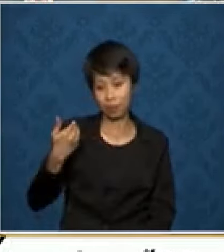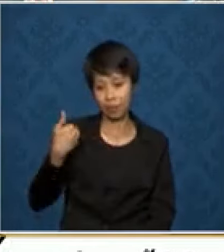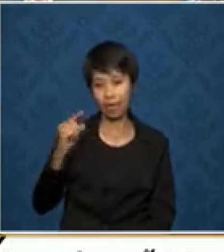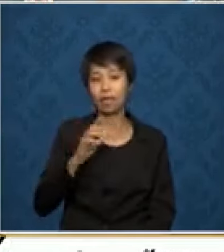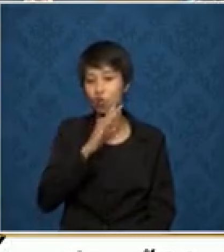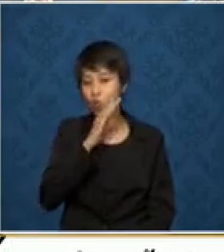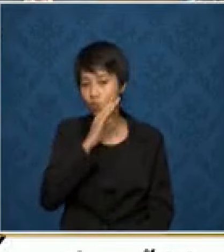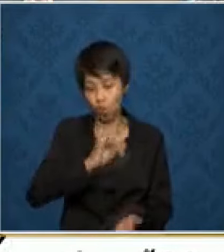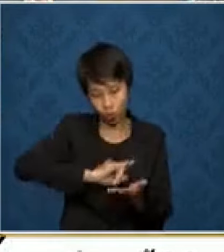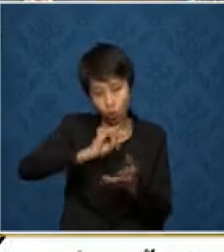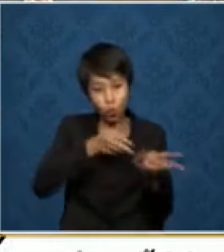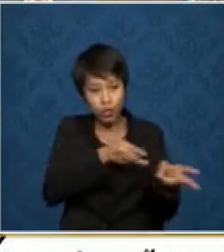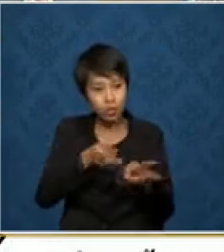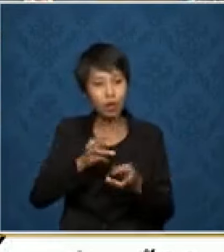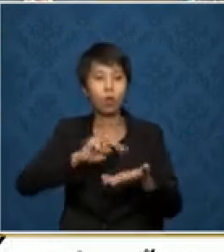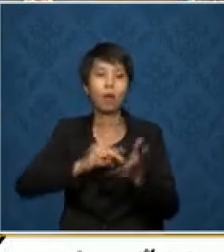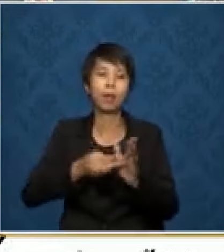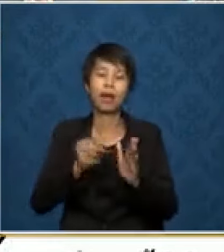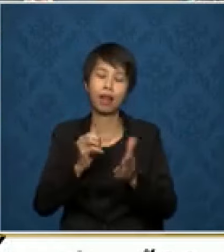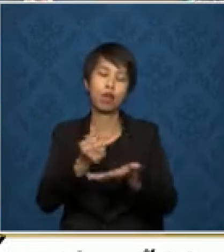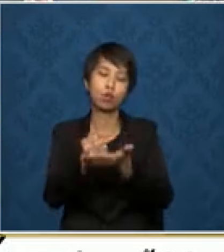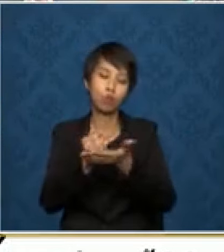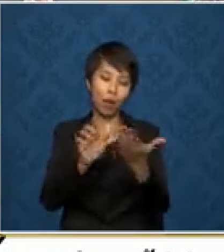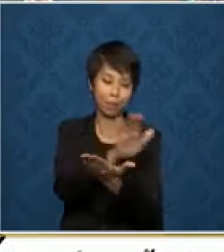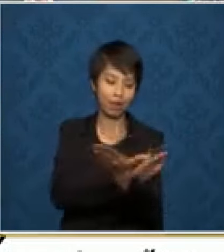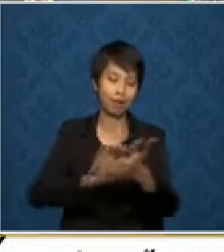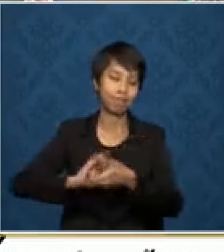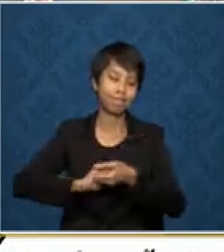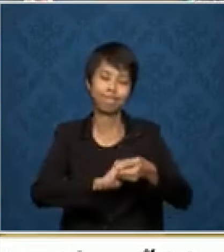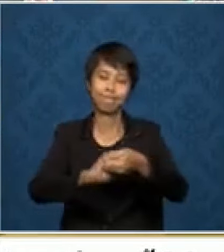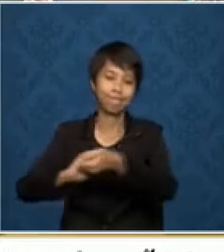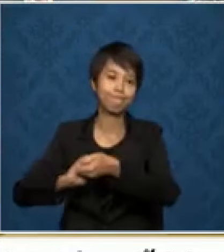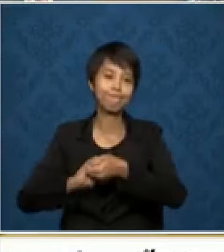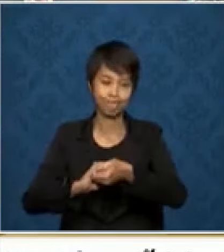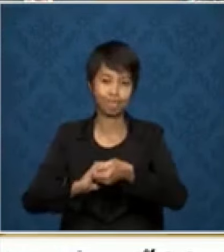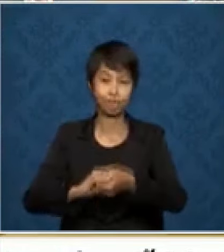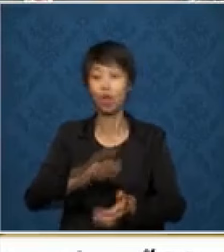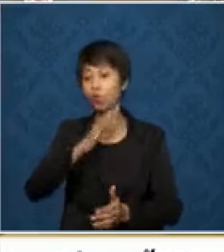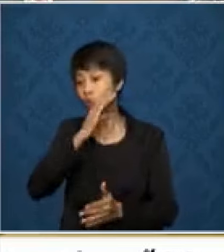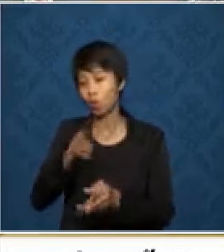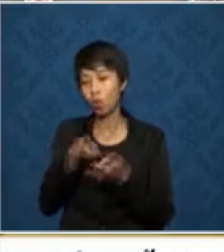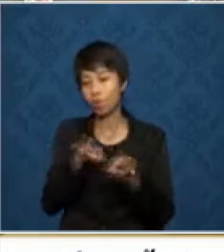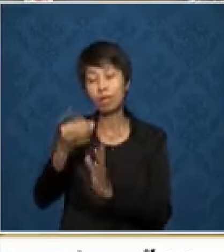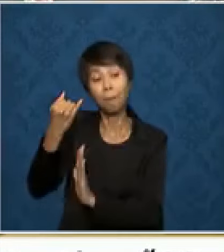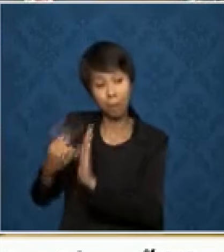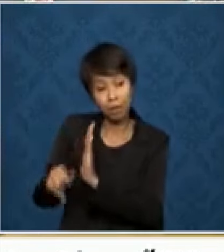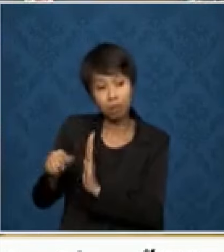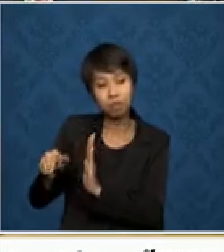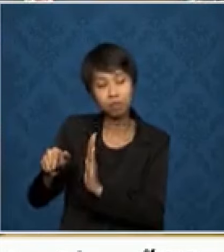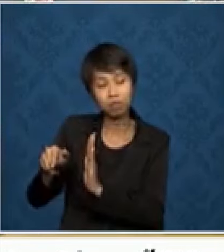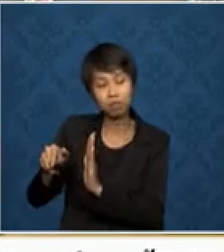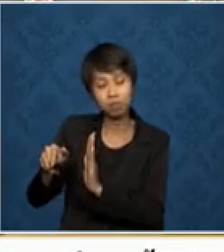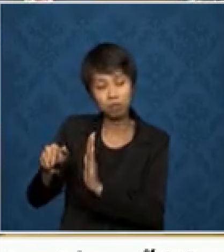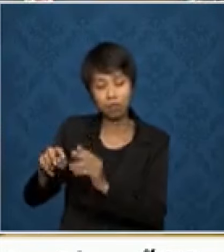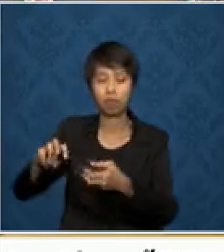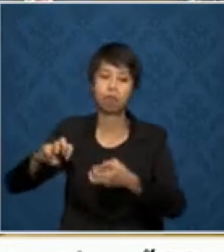เป็นการสร้างปรองดองความปรองดองให้กับประเทศได้แต่ถ้าใช้ผิดทางก็จะกลายเป็นการ